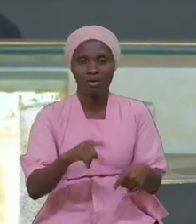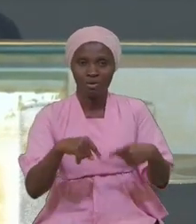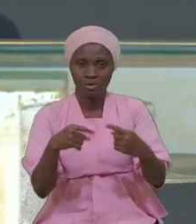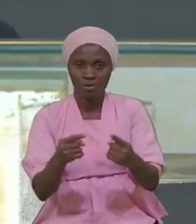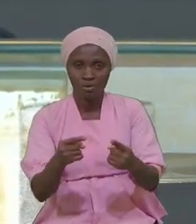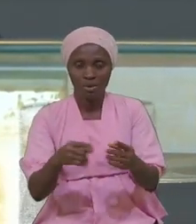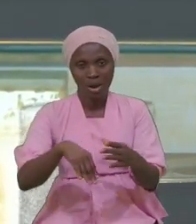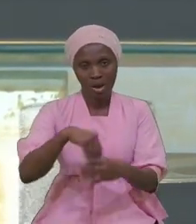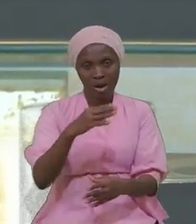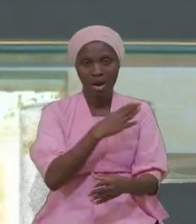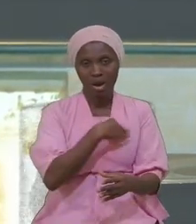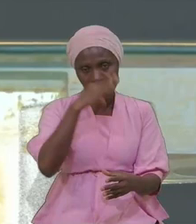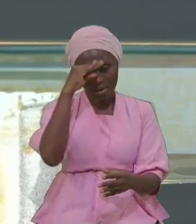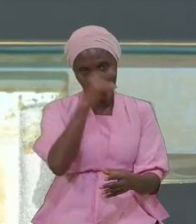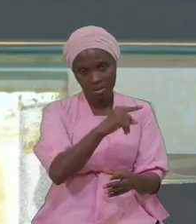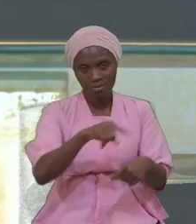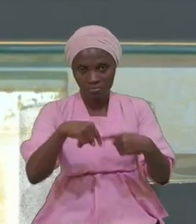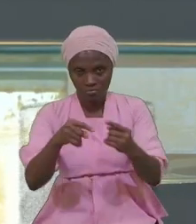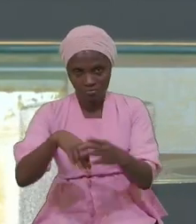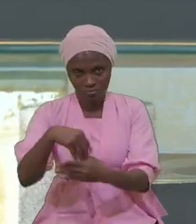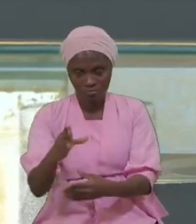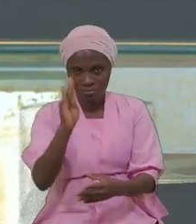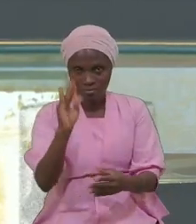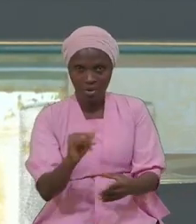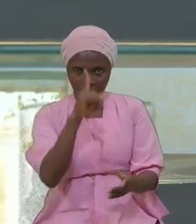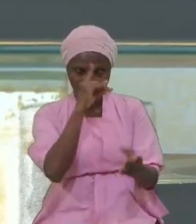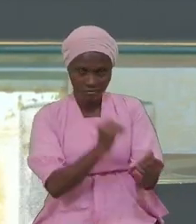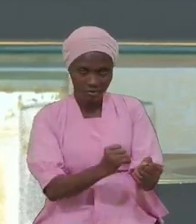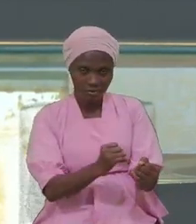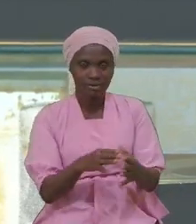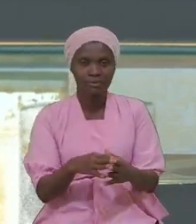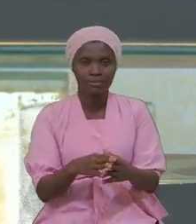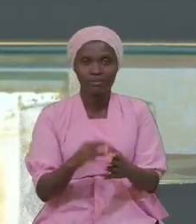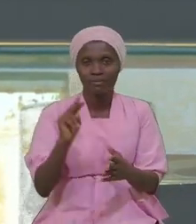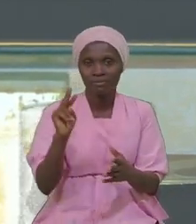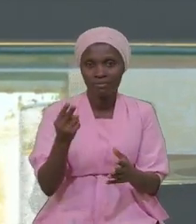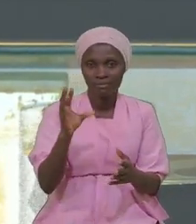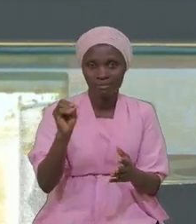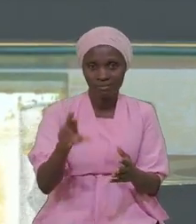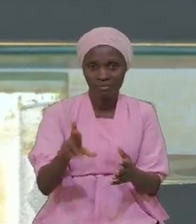puis il est parti par la foi. Deuxième Corinthiens chapitre 6,